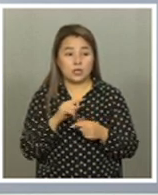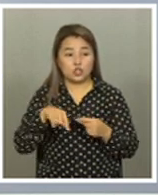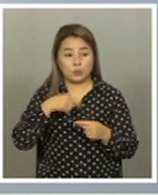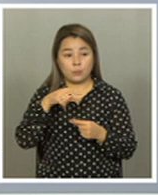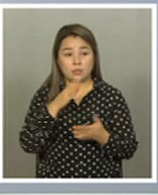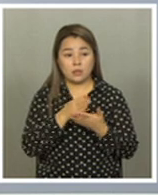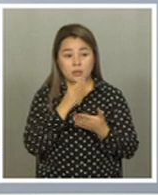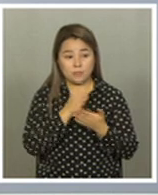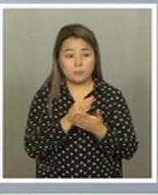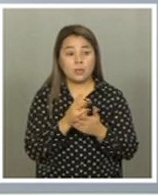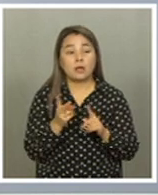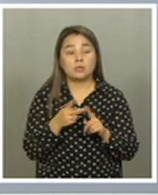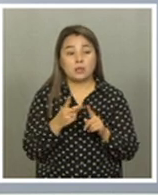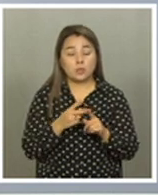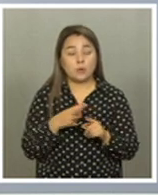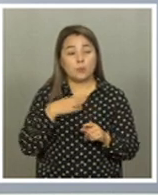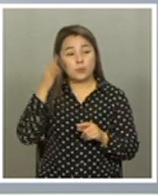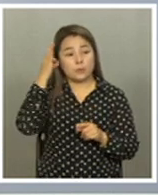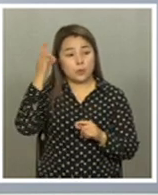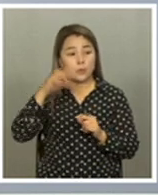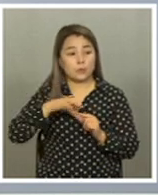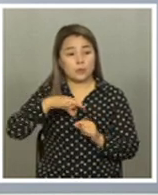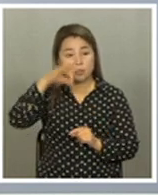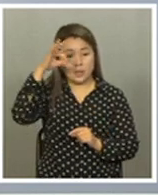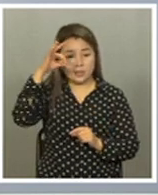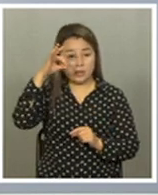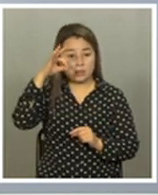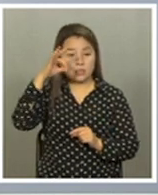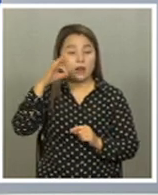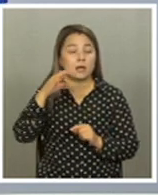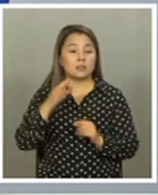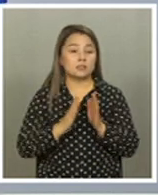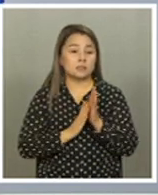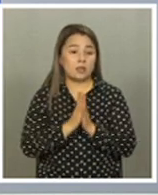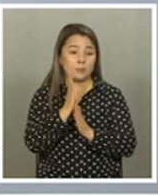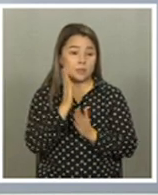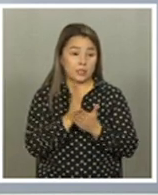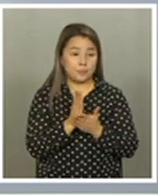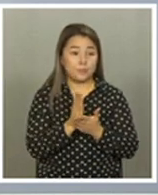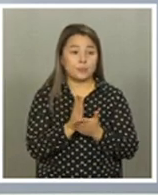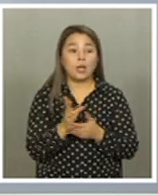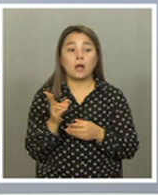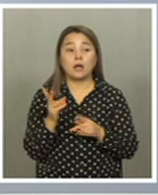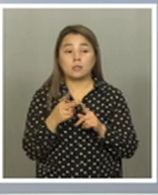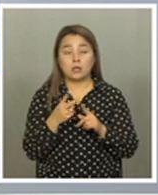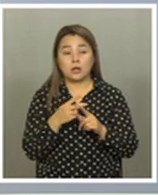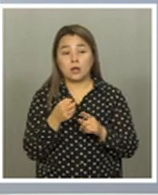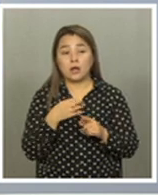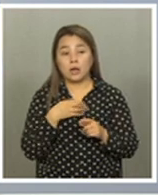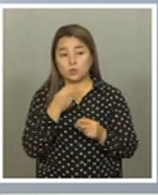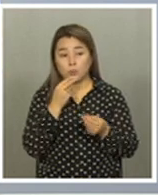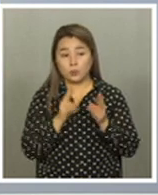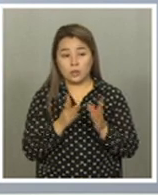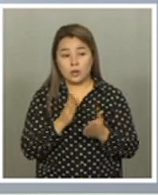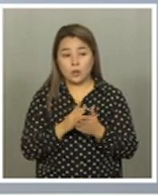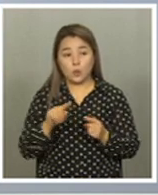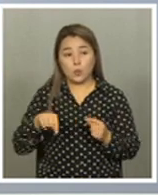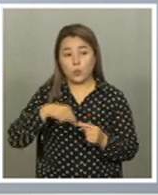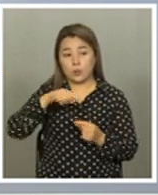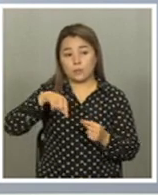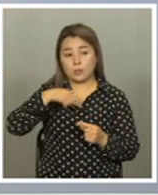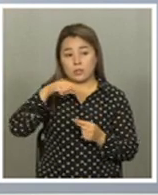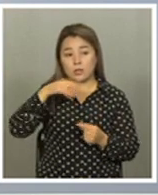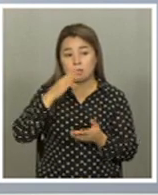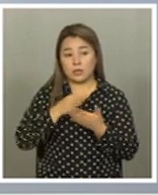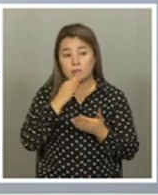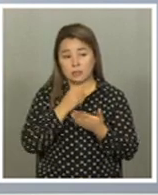суретте күнбағыс берілген, ол тік сабаққа жатады. Үшінші ас бұршағы, өрмелегіш сабақ.